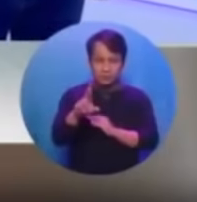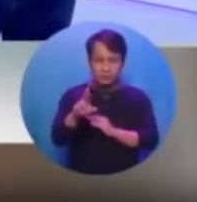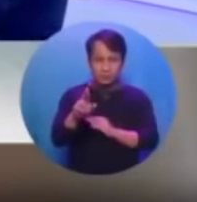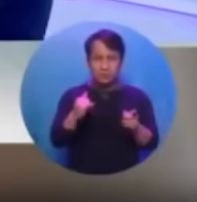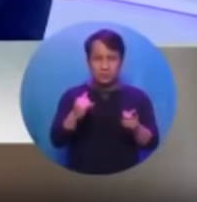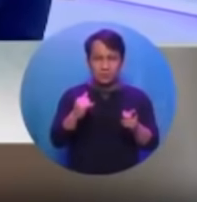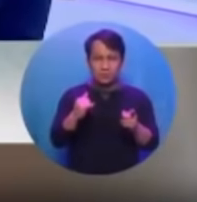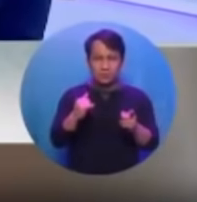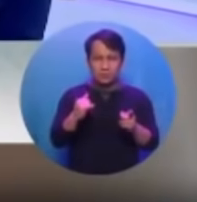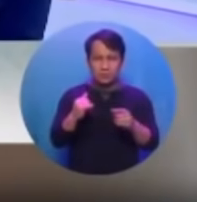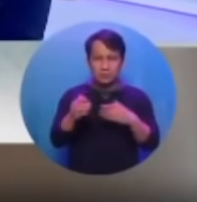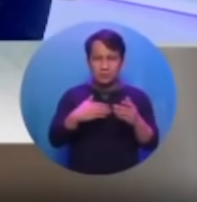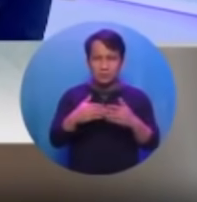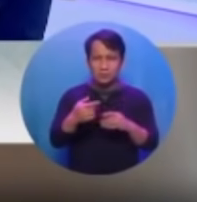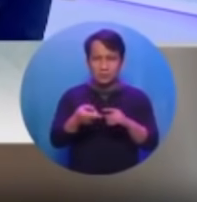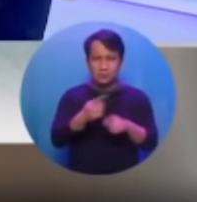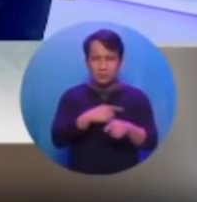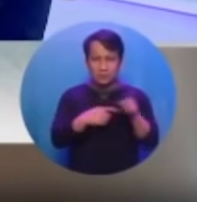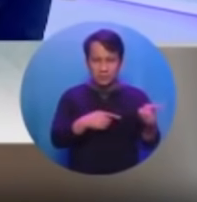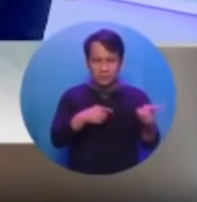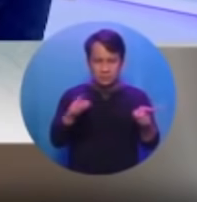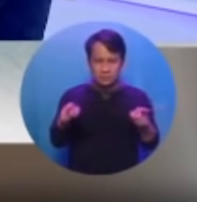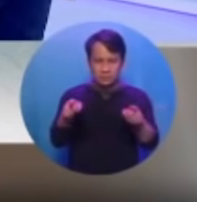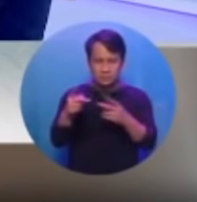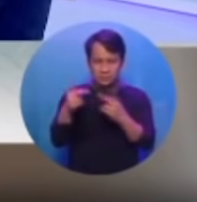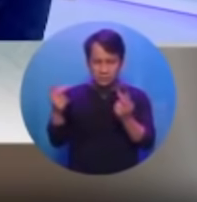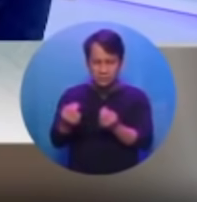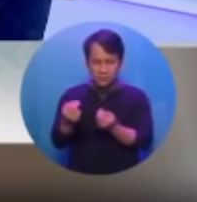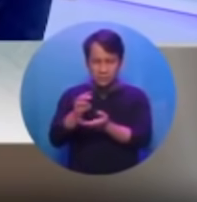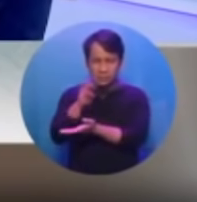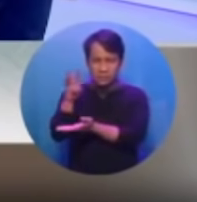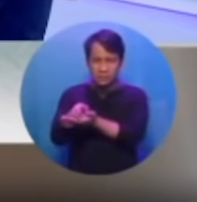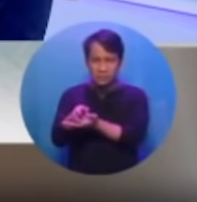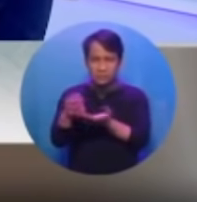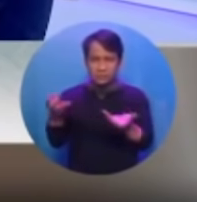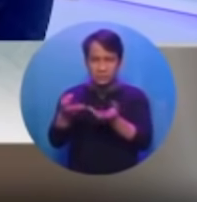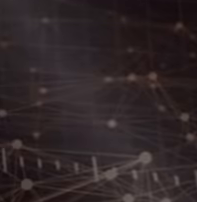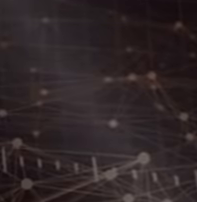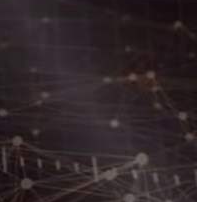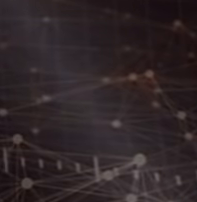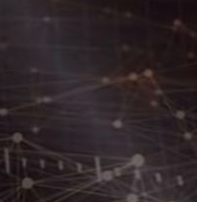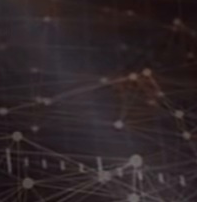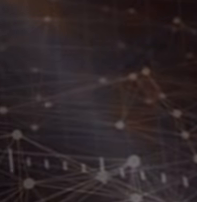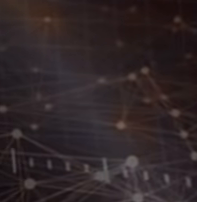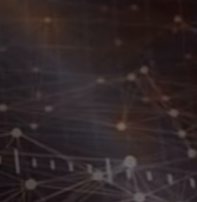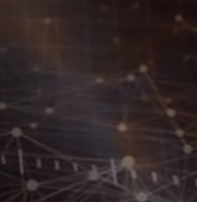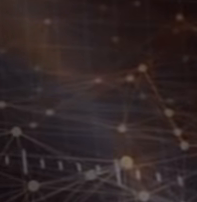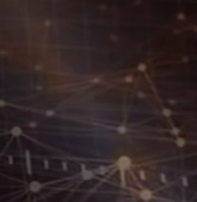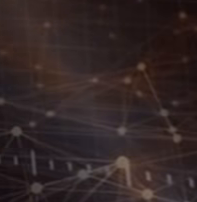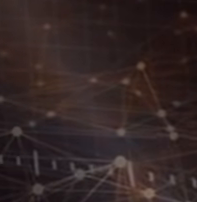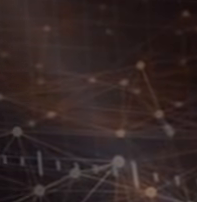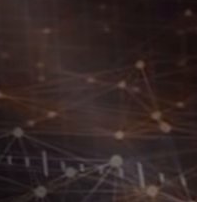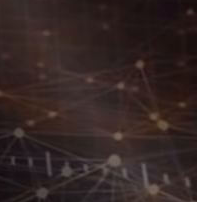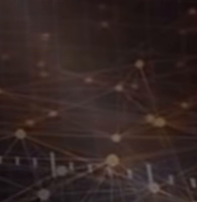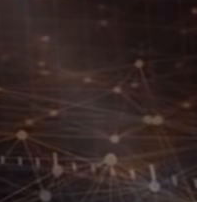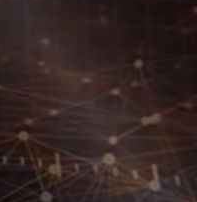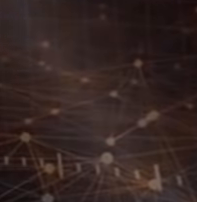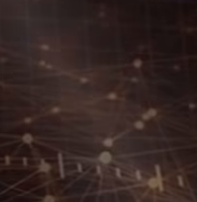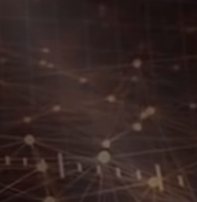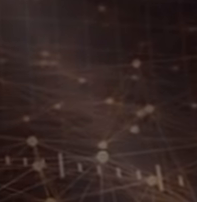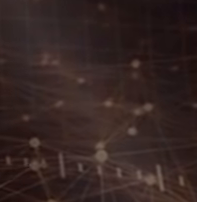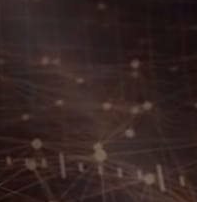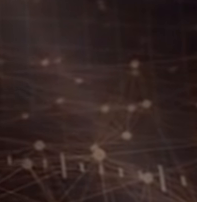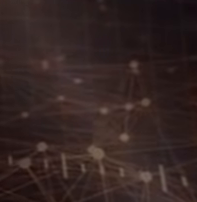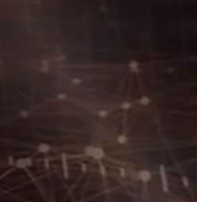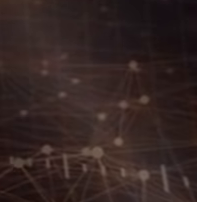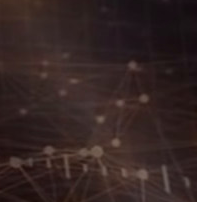ba malaman kung saan po ito nakadestino, Colonel? Naimbestigahan niyo na po ba? Bali po itong suspect natin, sir, nakadestino